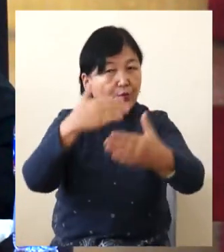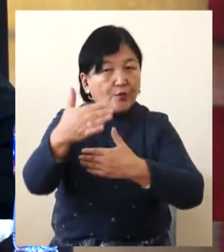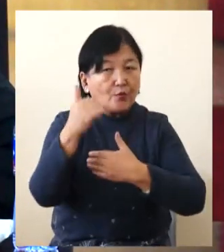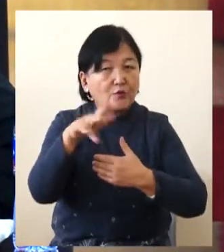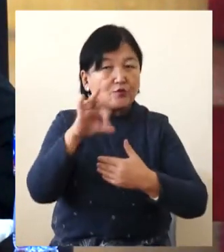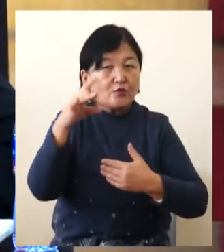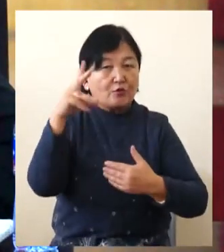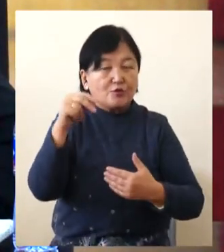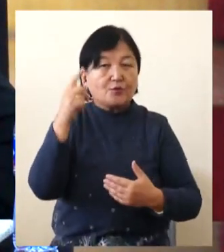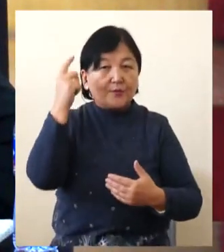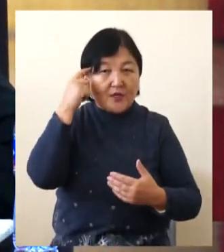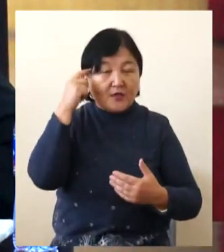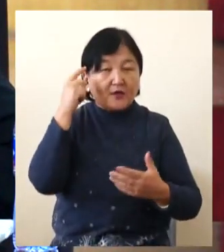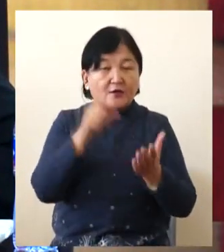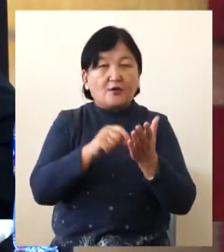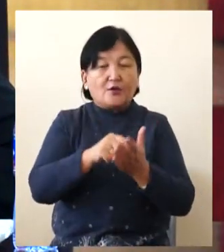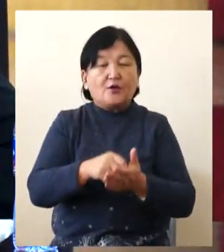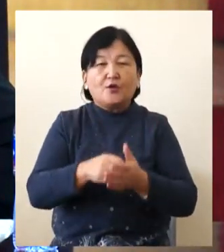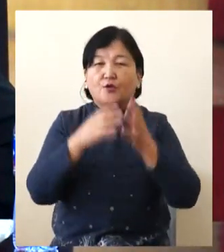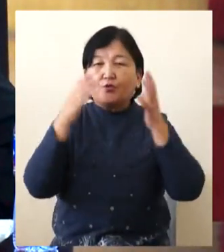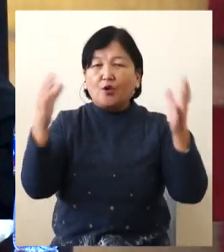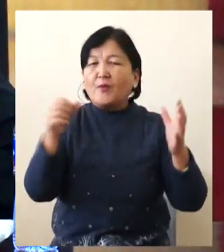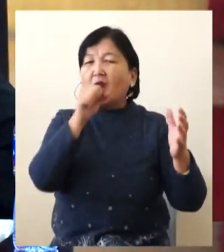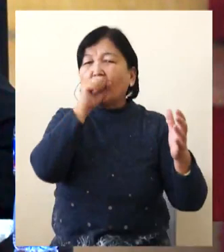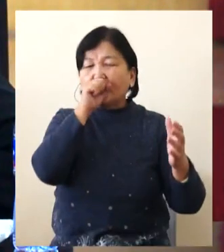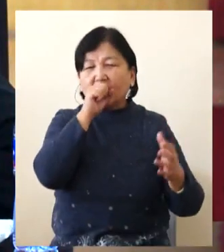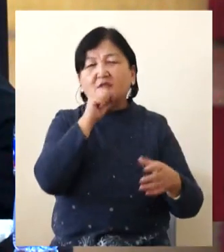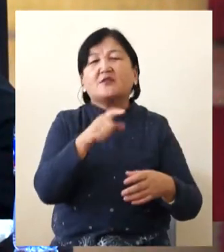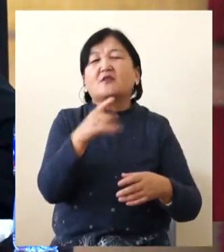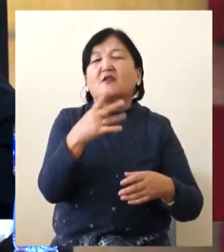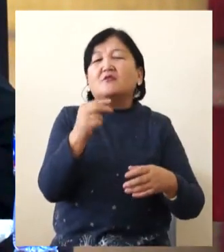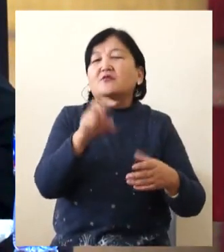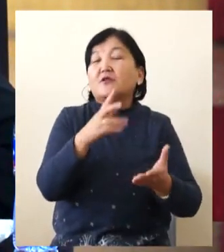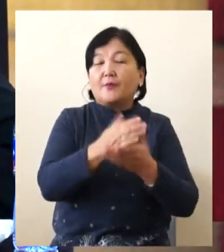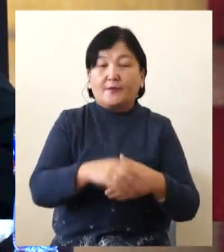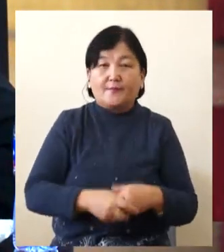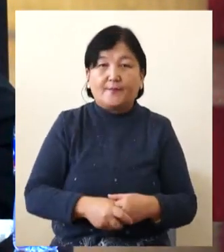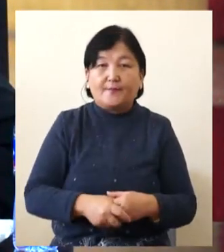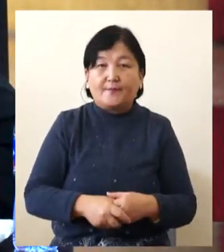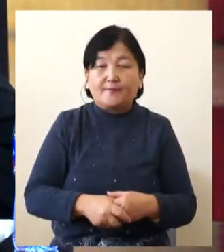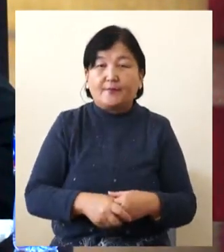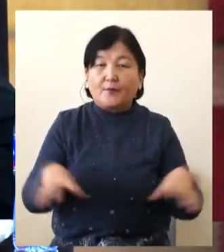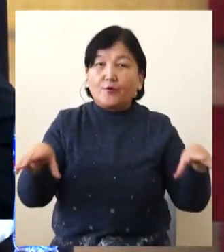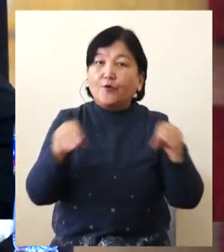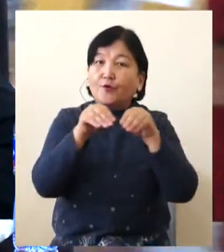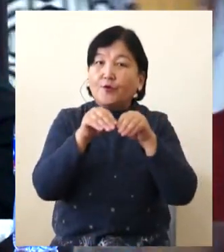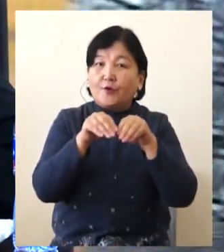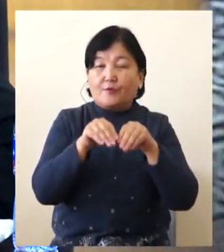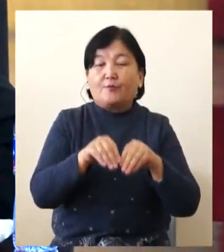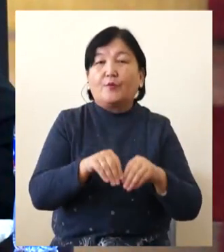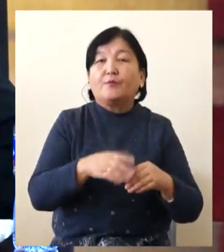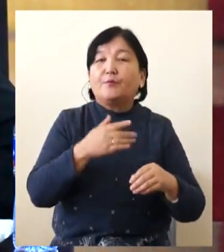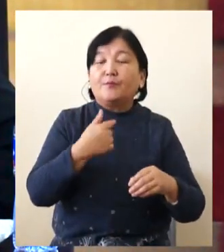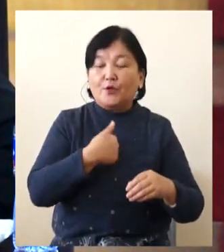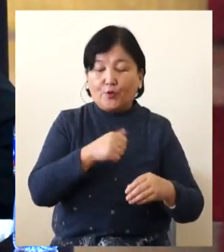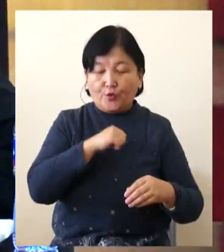улс төрчид мартахгүй ийм том харамсалтай хичээл болж байгаа. Тийм учраас би бол ерөнхийдөө бол айгүй